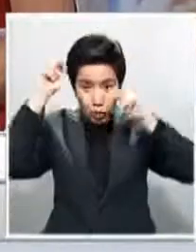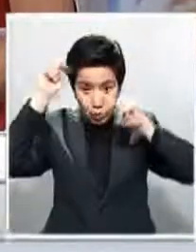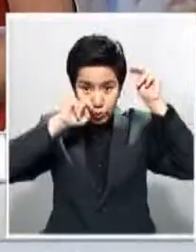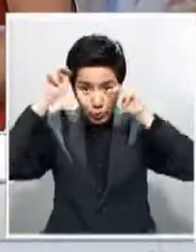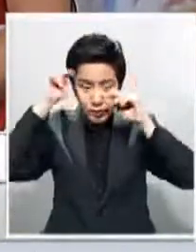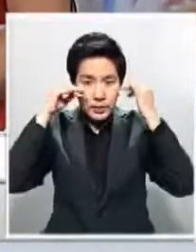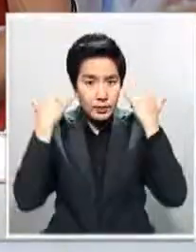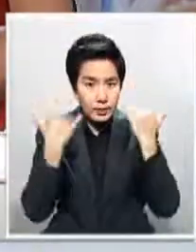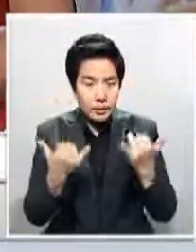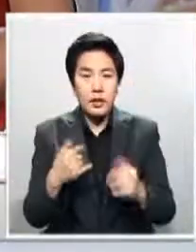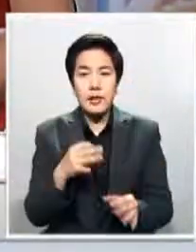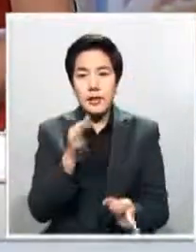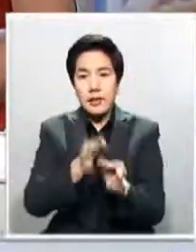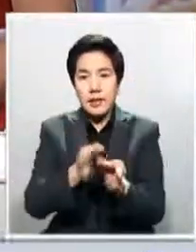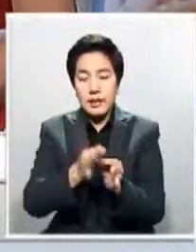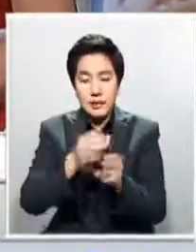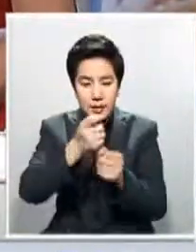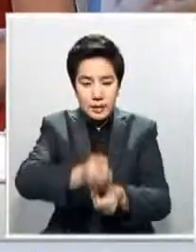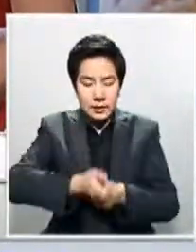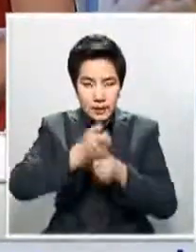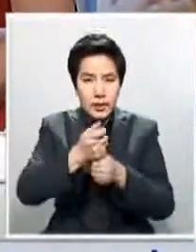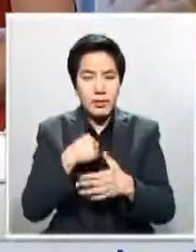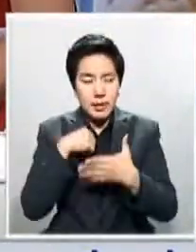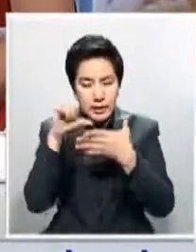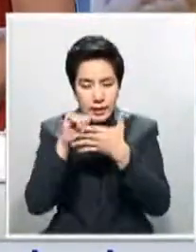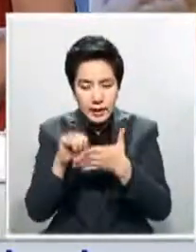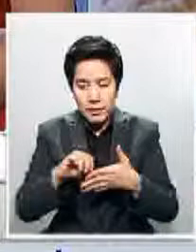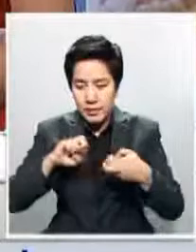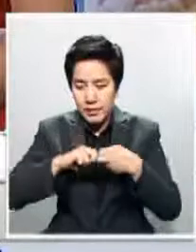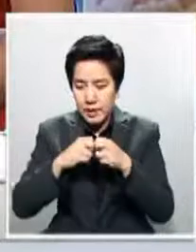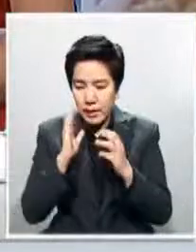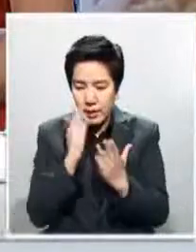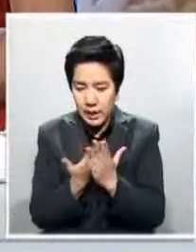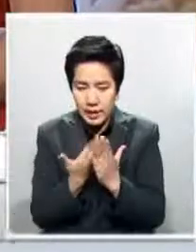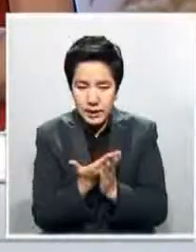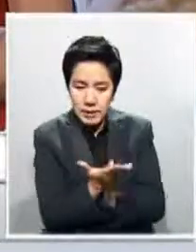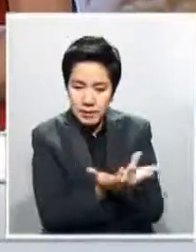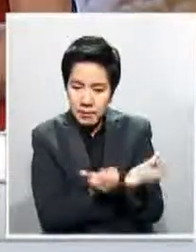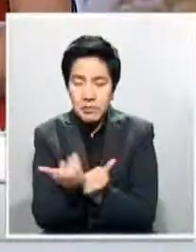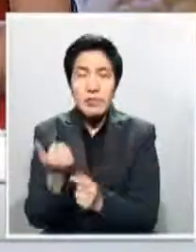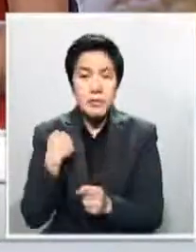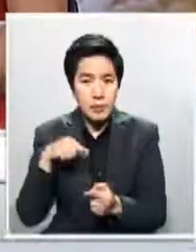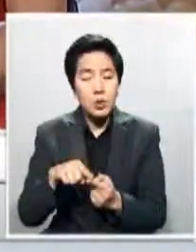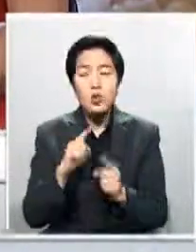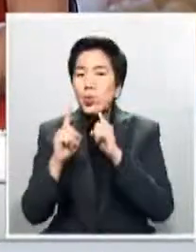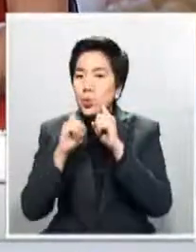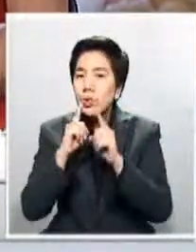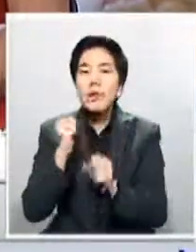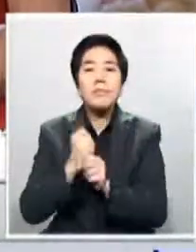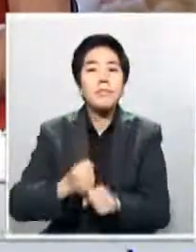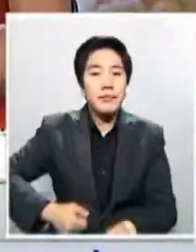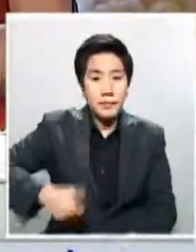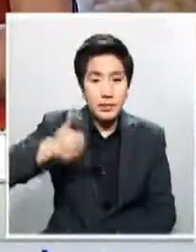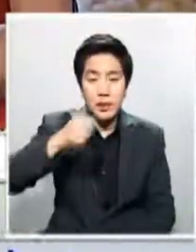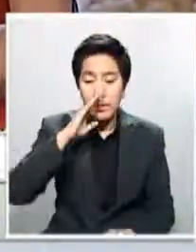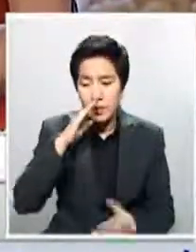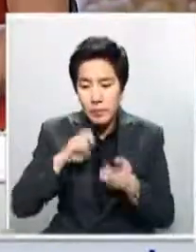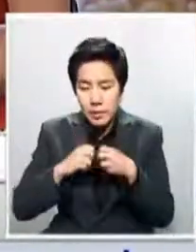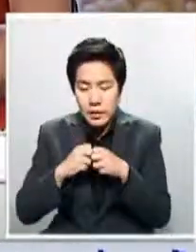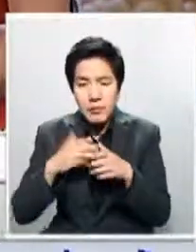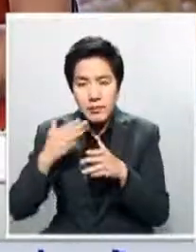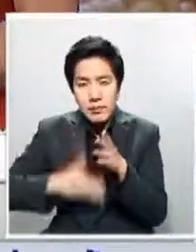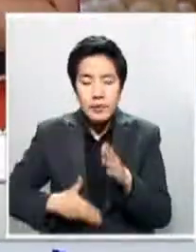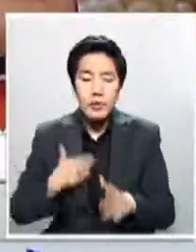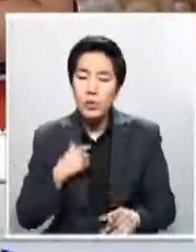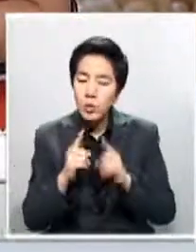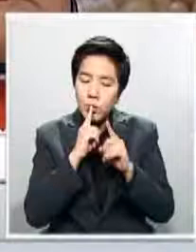ครับช่วงนี้ธกส.เขายังมีโครงการแก้ไขหนี้นอกระบบให้กับคนที่เป็นหนี้นอกระบบอยู่มี โอ้ไปคุยได้นะ คุณรัชนีเป็นก็ไปคุยกับเขาได